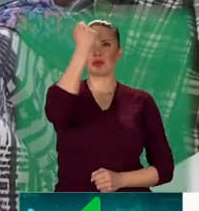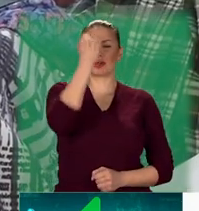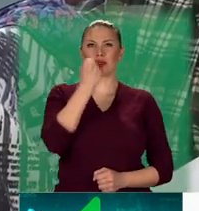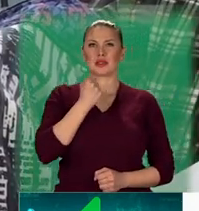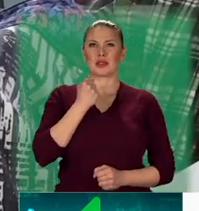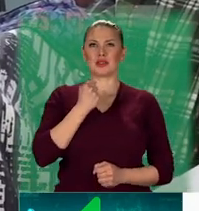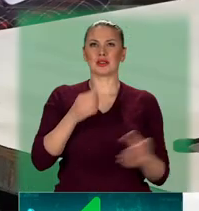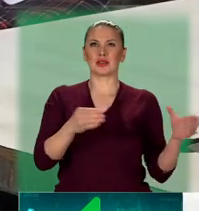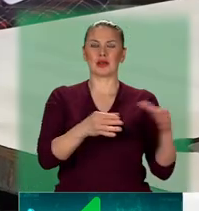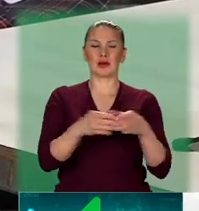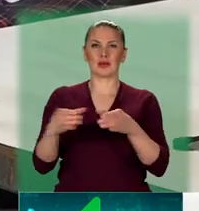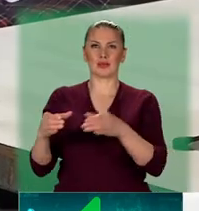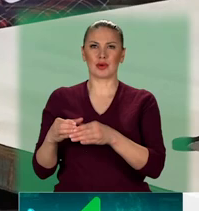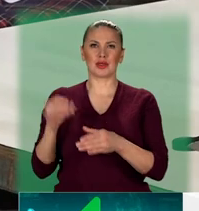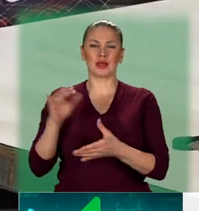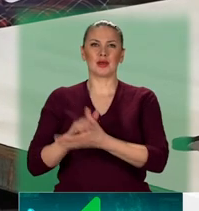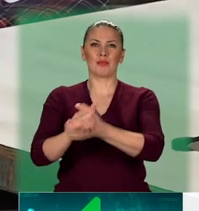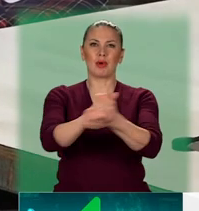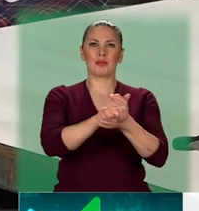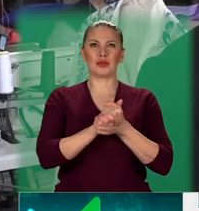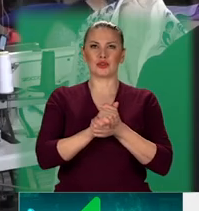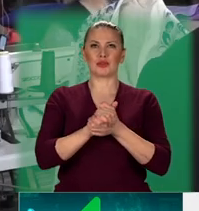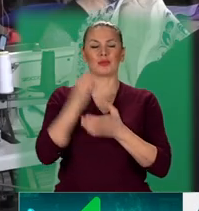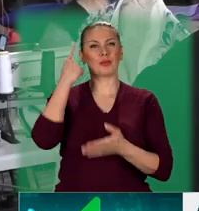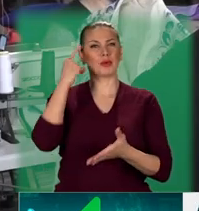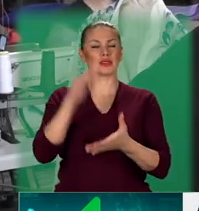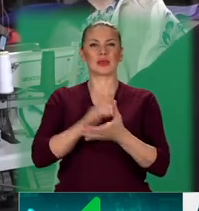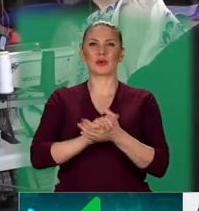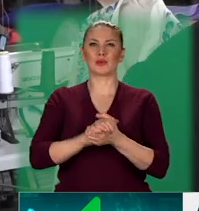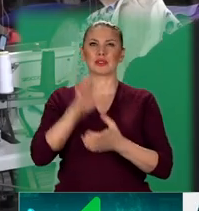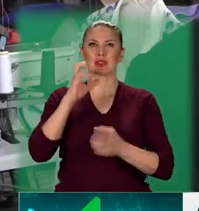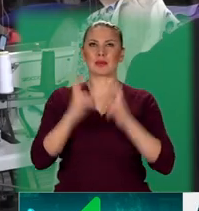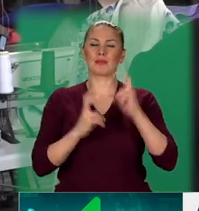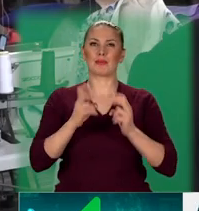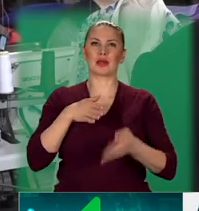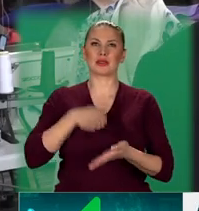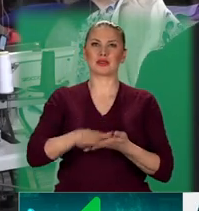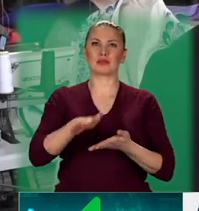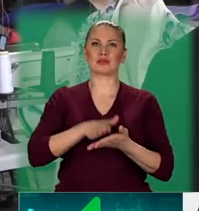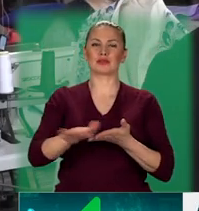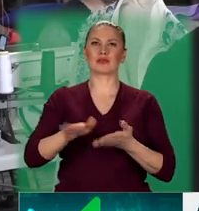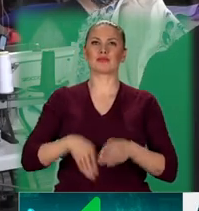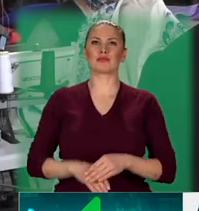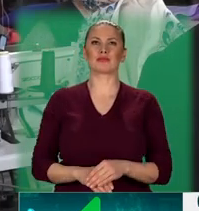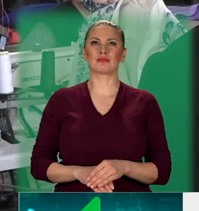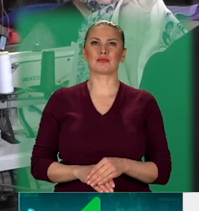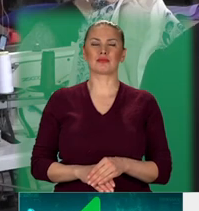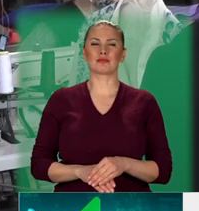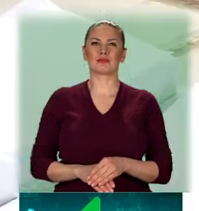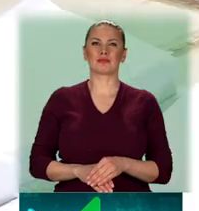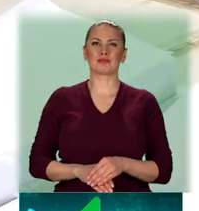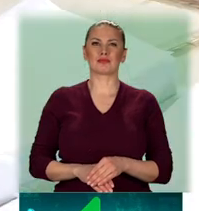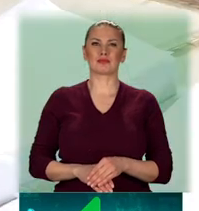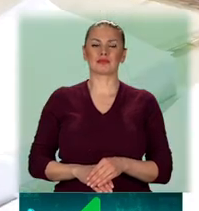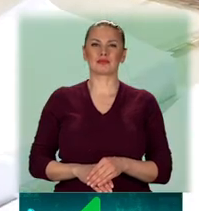первой необходимости и поближе познакомиться с производством. Мы посмотрели, поговорили с руководителем предприятия. В принципе, они